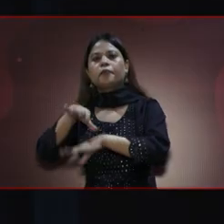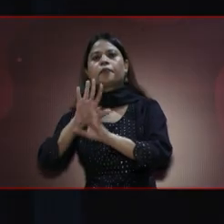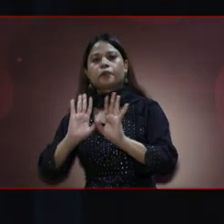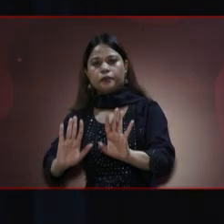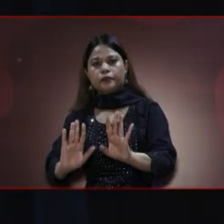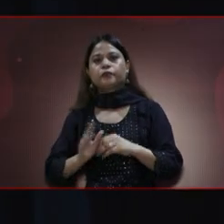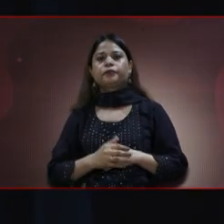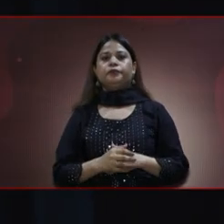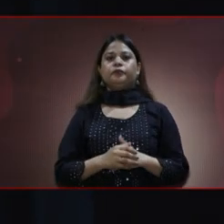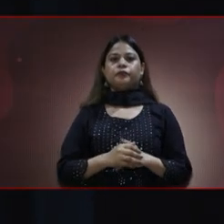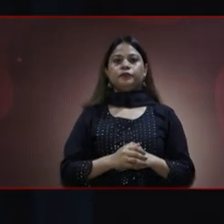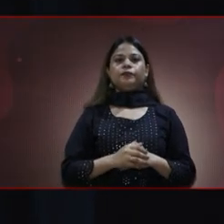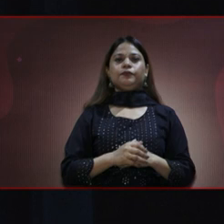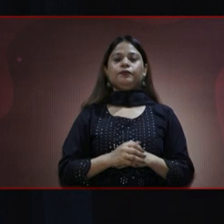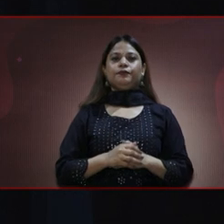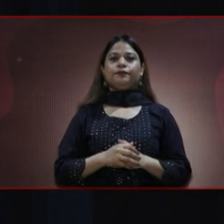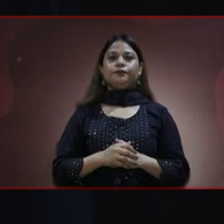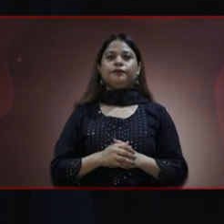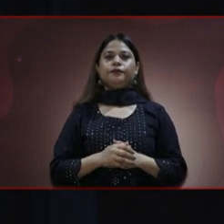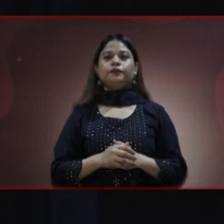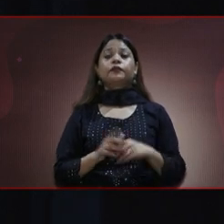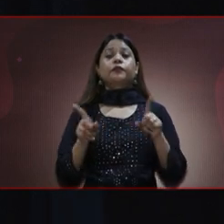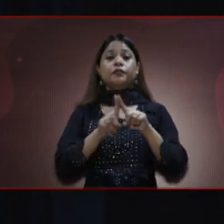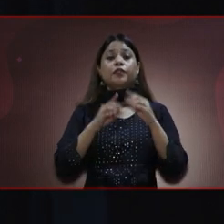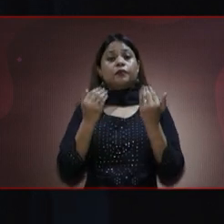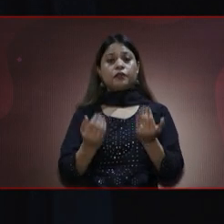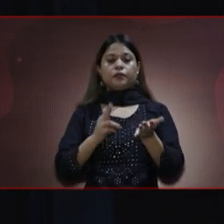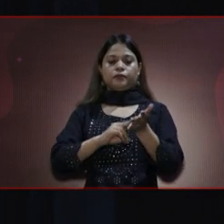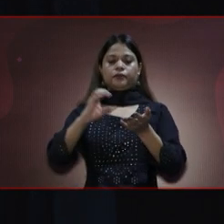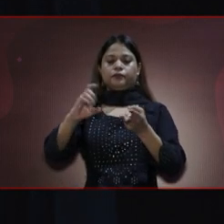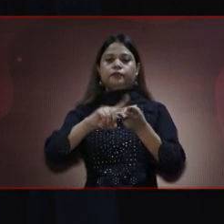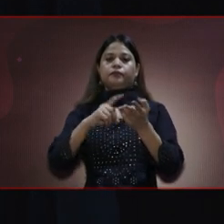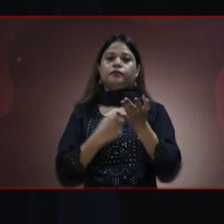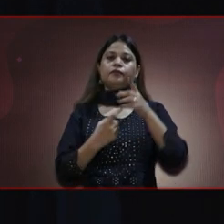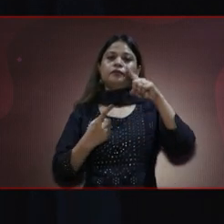और अभी NCERT के अंतर्गत